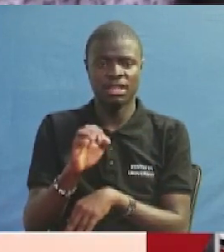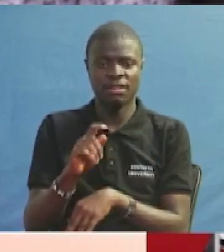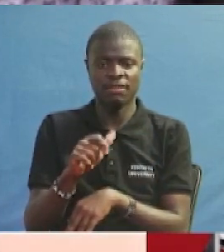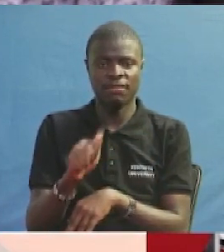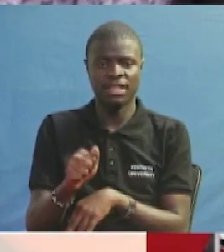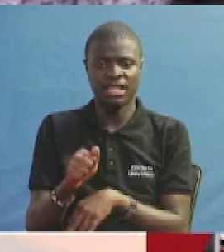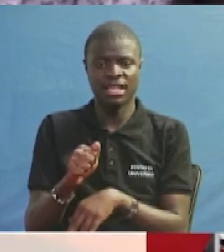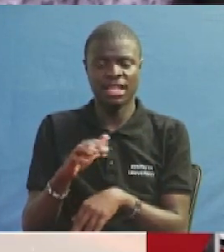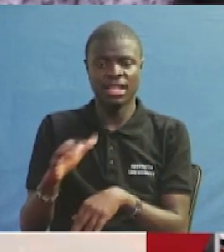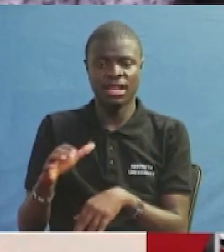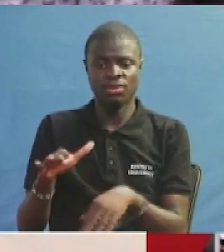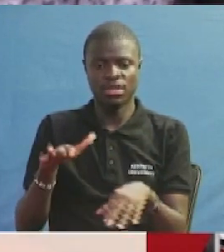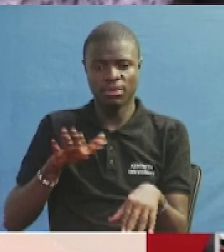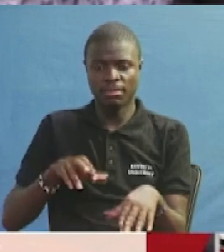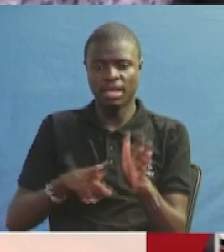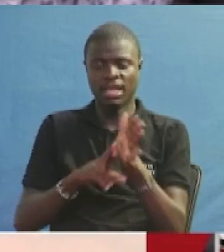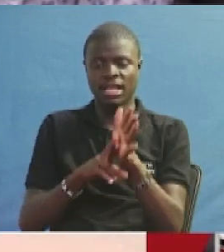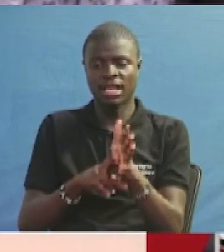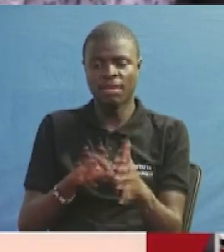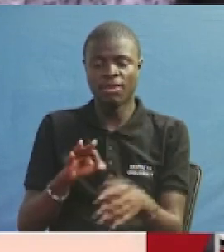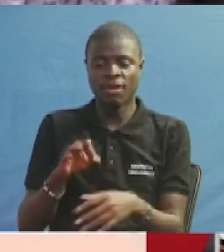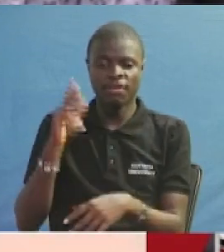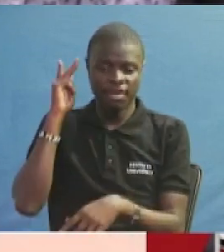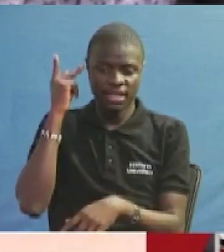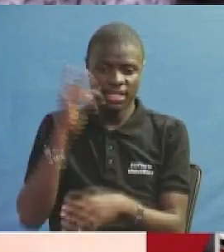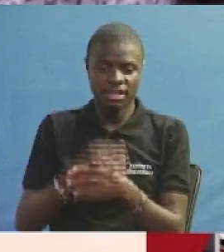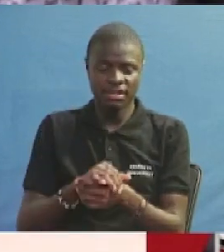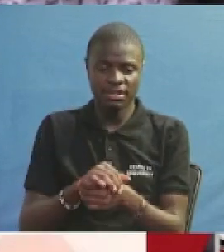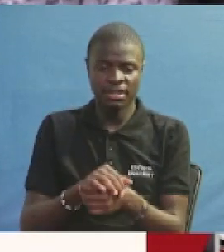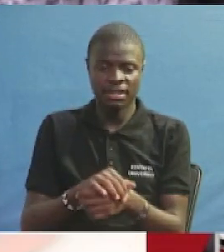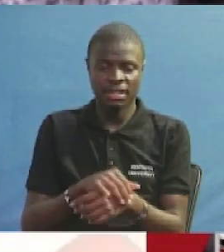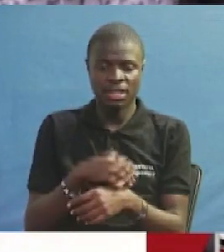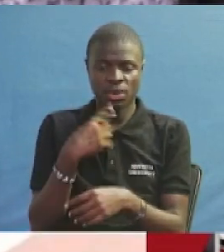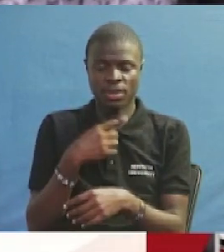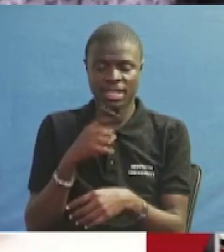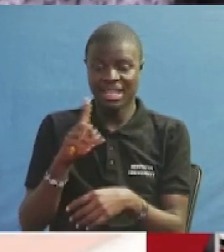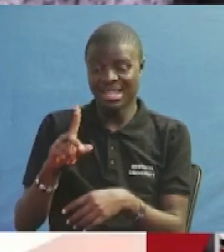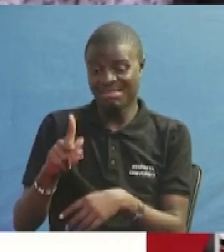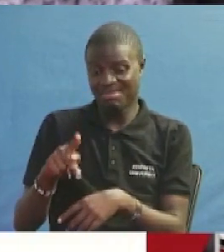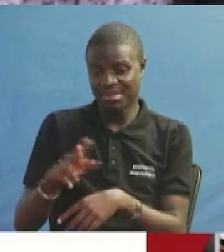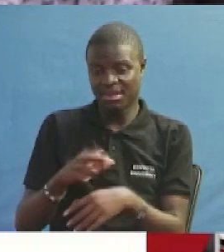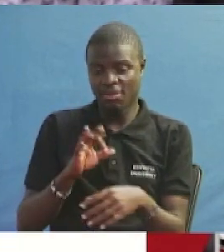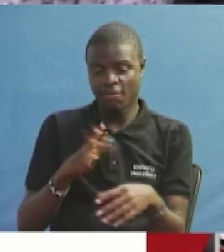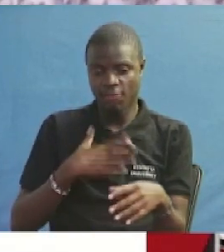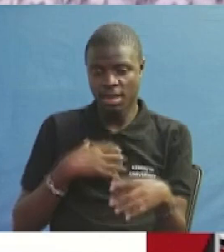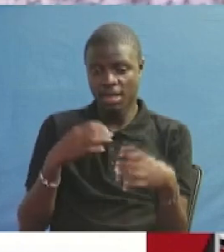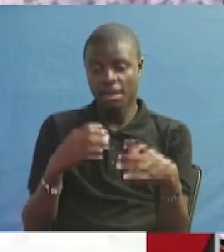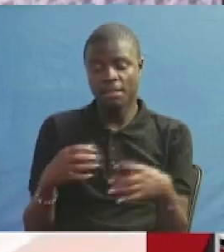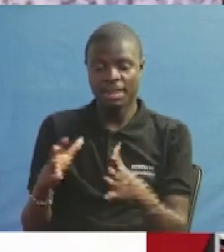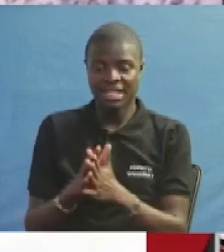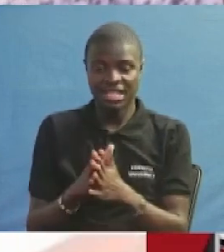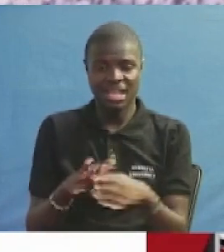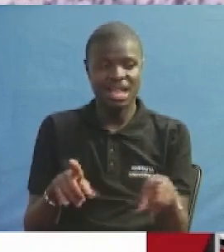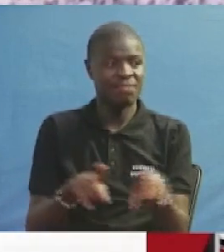for Kisii, and who is the third one? Dadaab, who is actually the deputy leader of my party. I'm